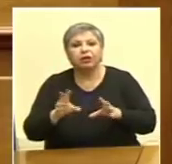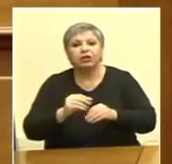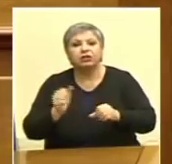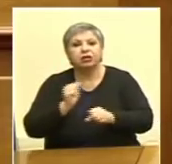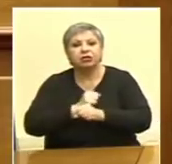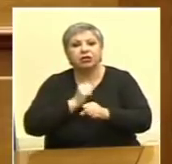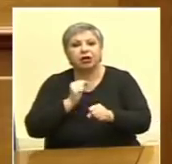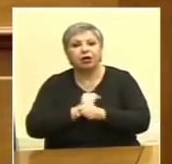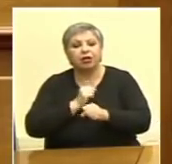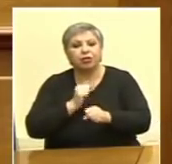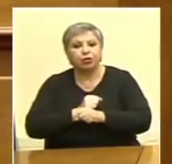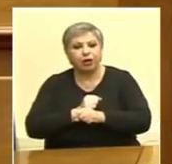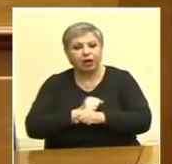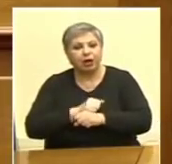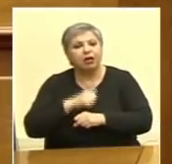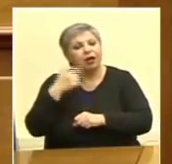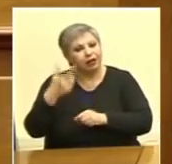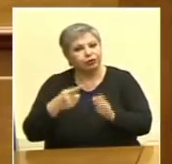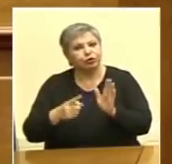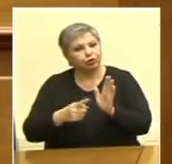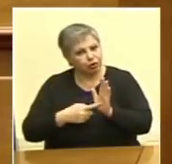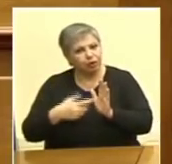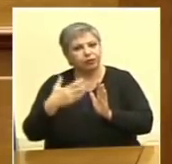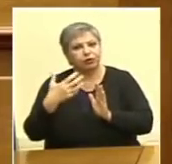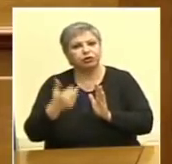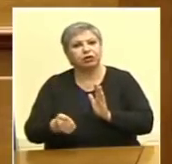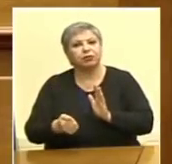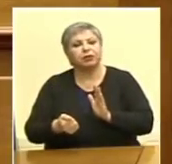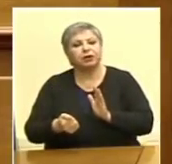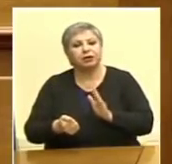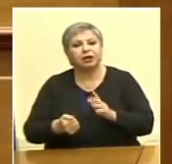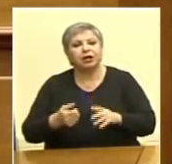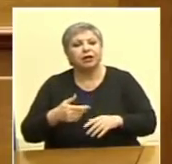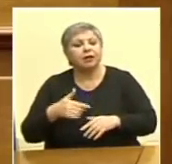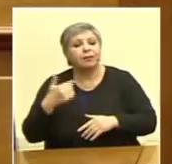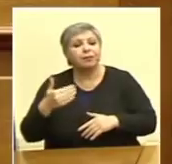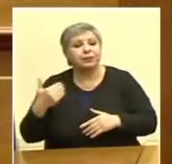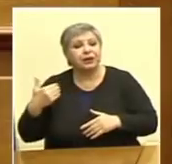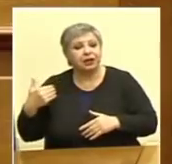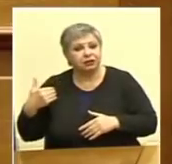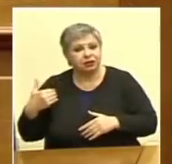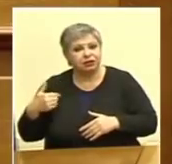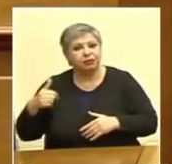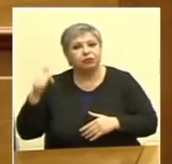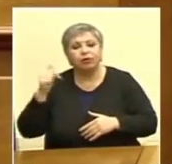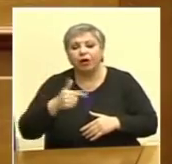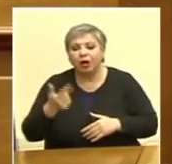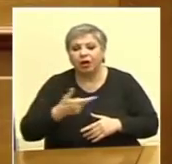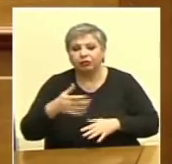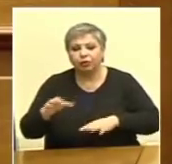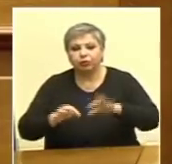νόμου. Μιλώ φυσικά για τις παρεμβάσεις που οδήγησαν στην απορρίθμιση της αγοράς